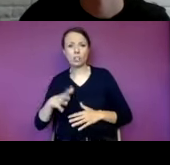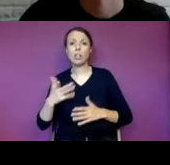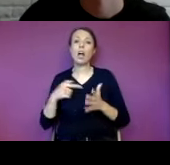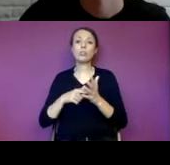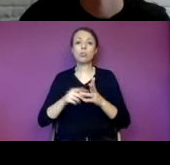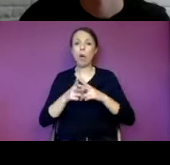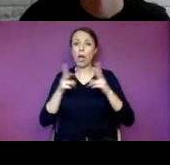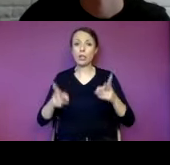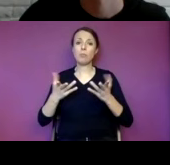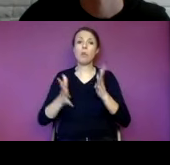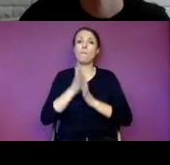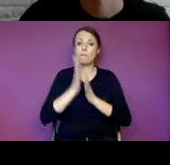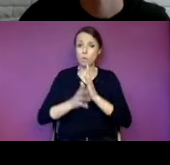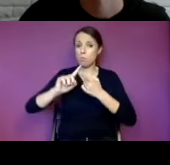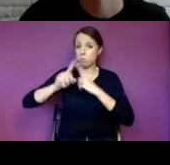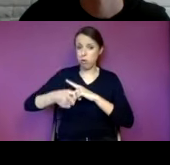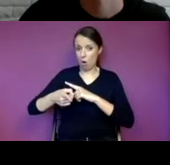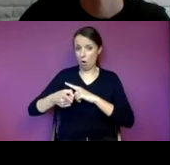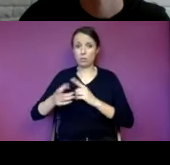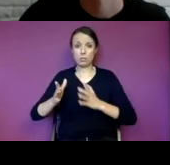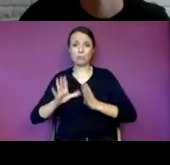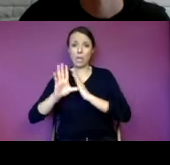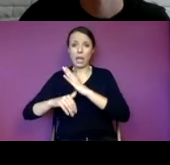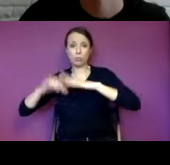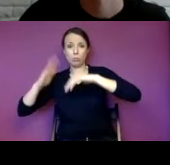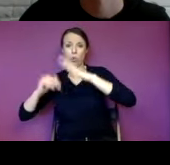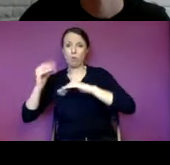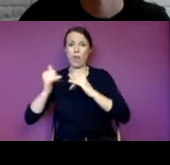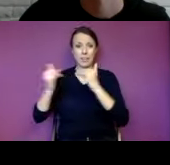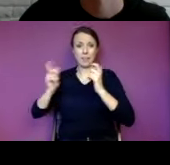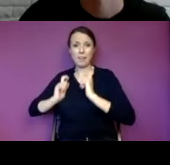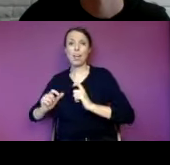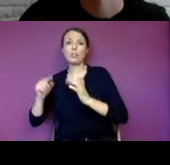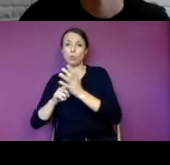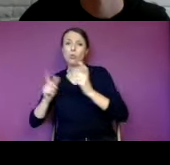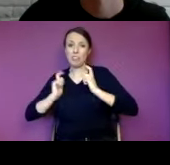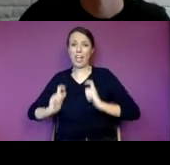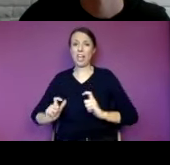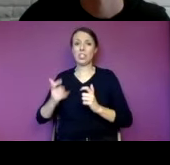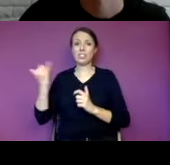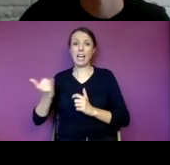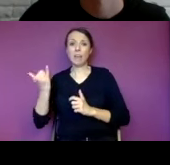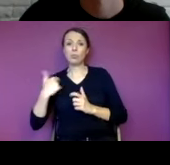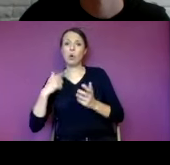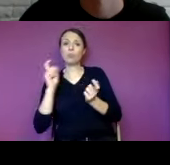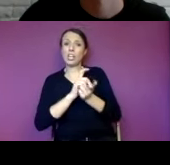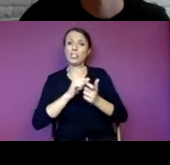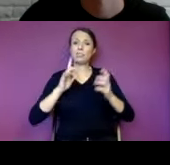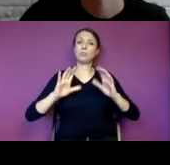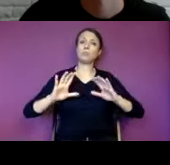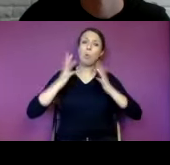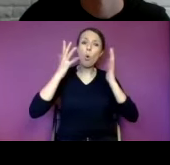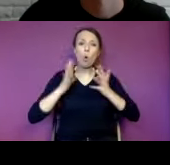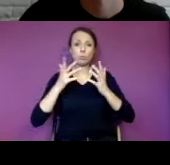wieś politycznie była niepoprawna, tak, no, buntowała się przeciwko systemowi, no więc no, narzucanie pewnego obrazu, prawda,